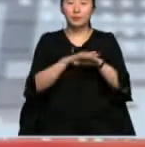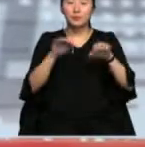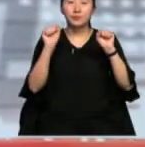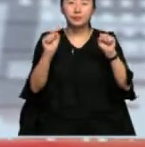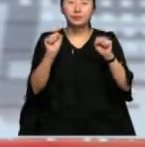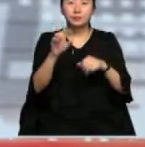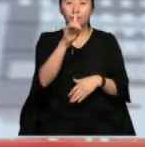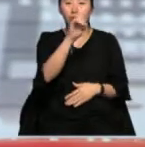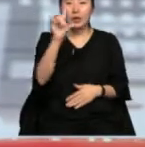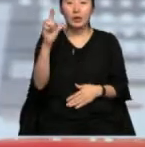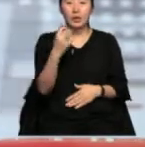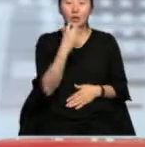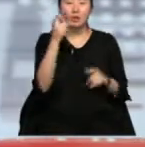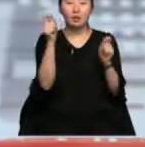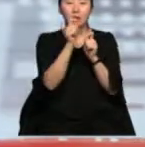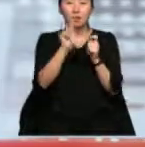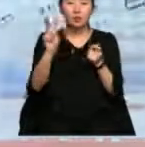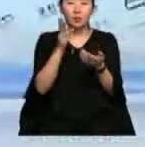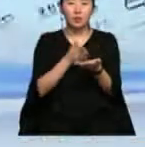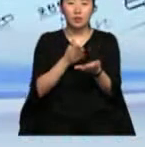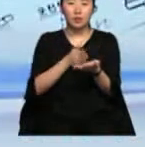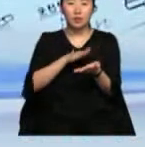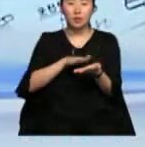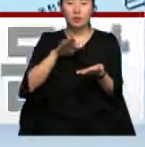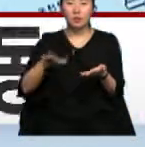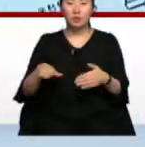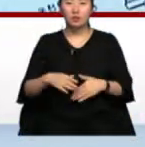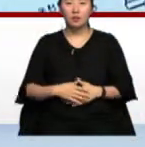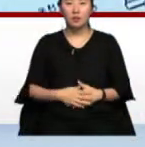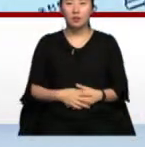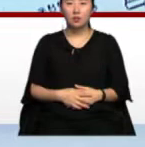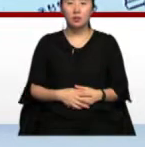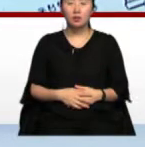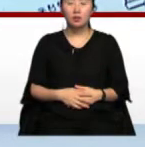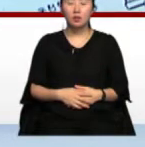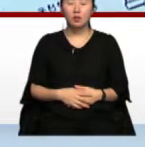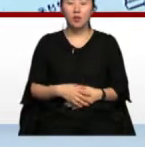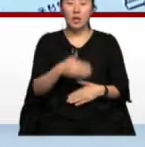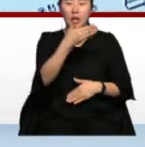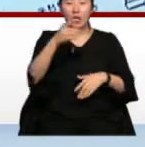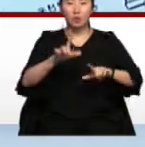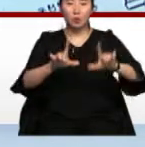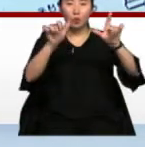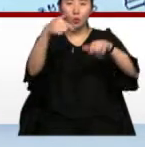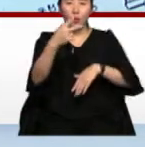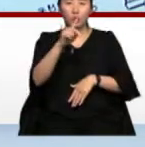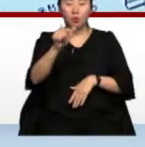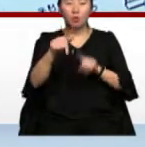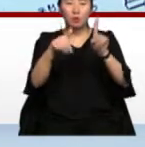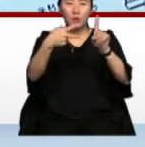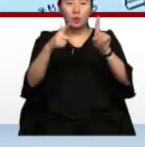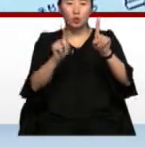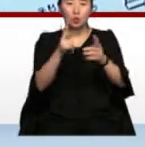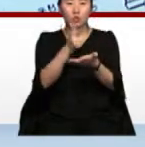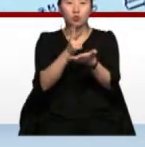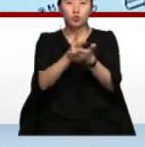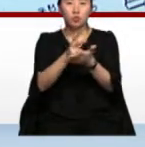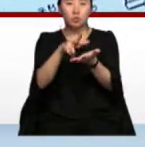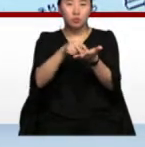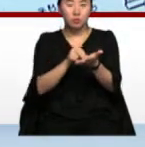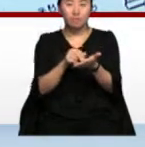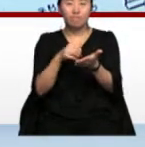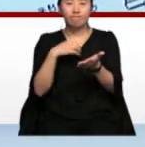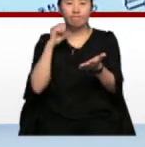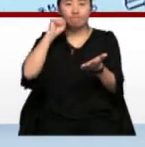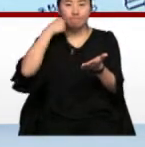시청자 여러분 안녕하십니까? 딜라이브 서울 경기 케이블 TV 뉴스입니다. 강동구 고덕일동 일대가 주차난으로 몸살을